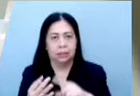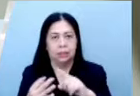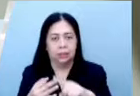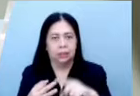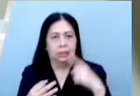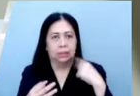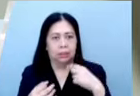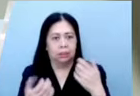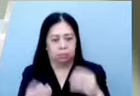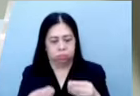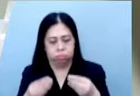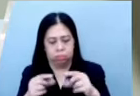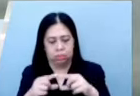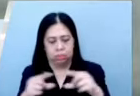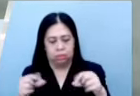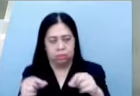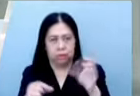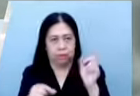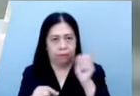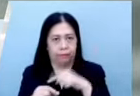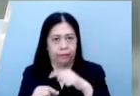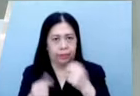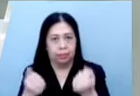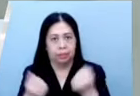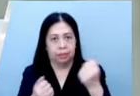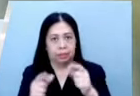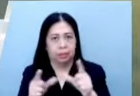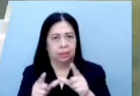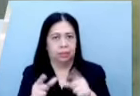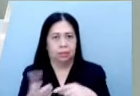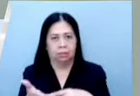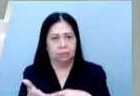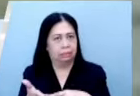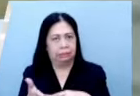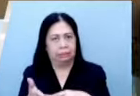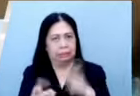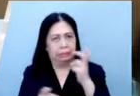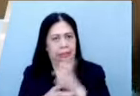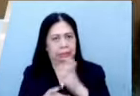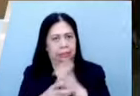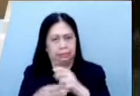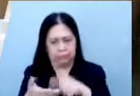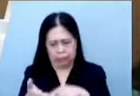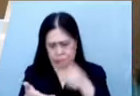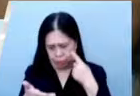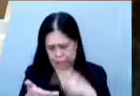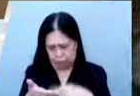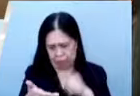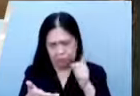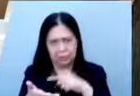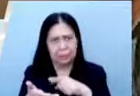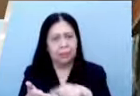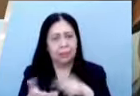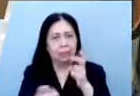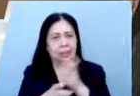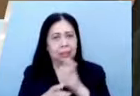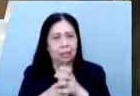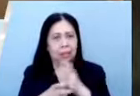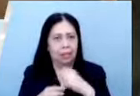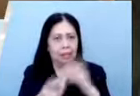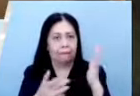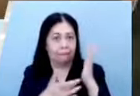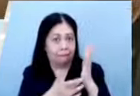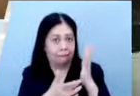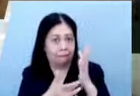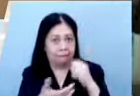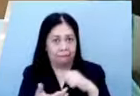motorista itong mga fake driver's license, wala nang paraang tukuying peke ito. Maliban na lang kung may mga device ka na